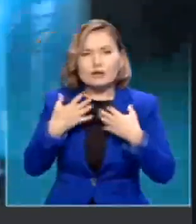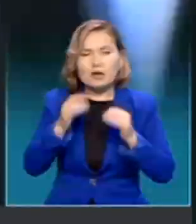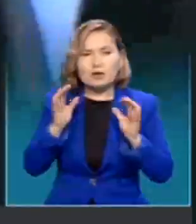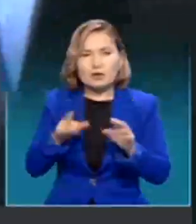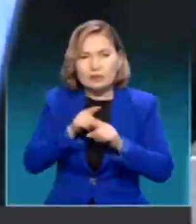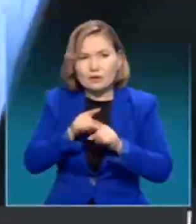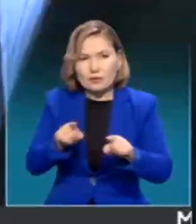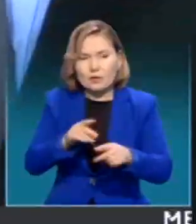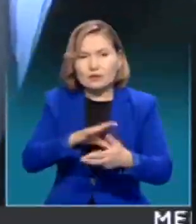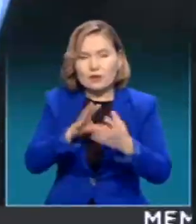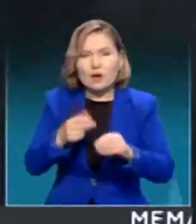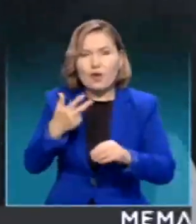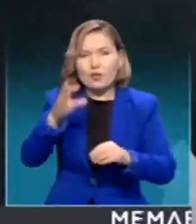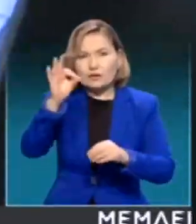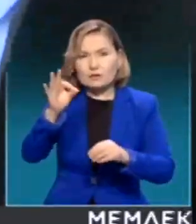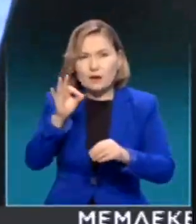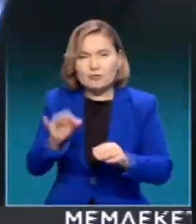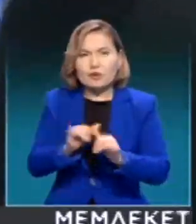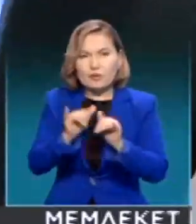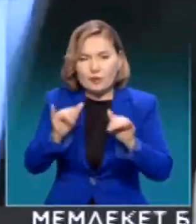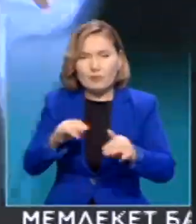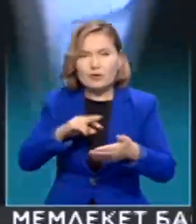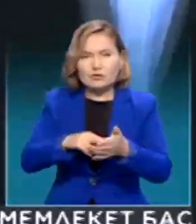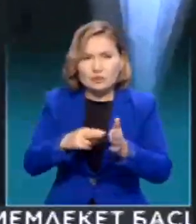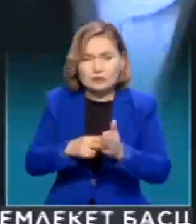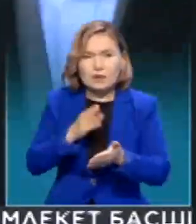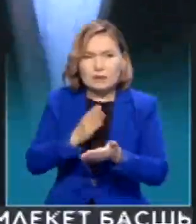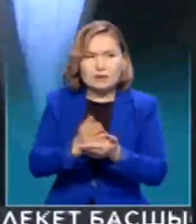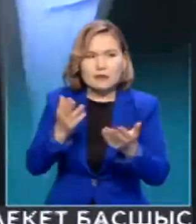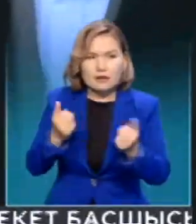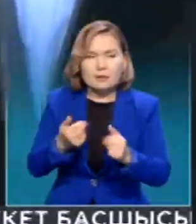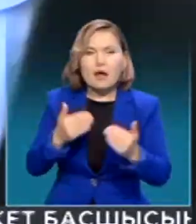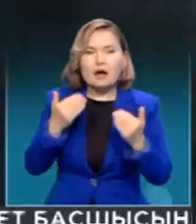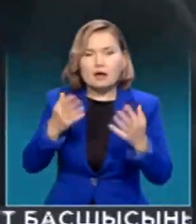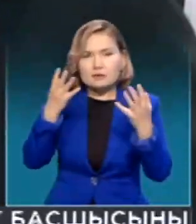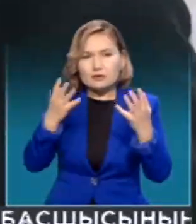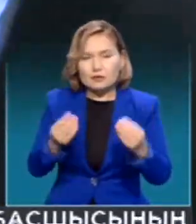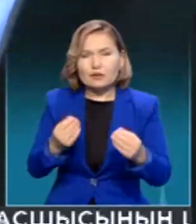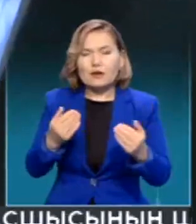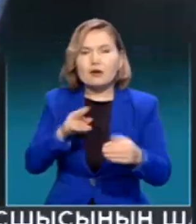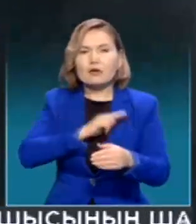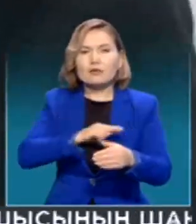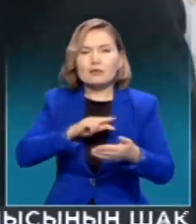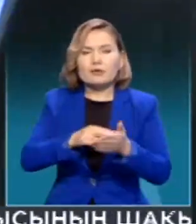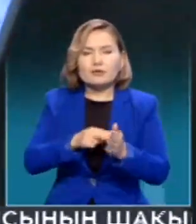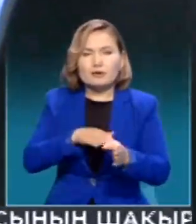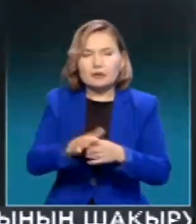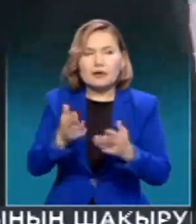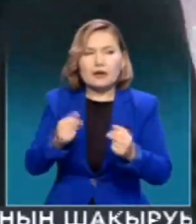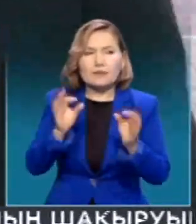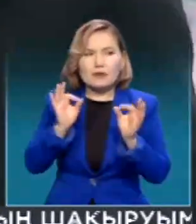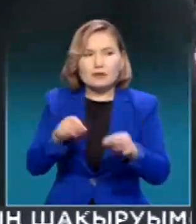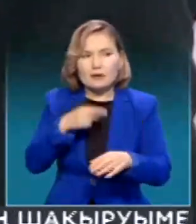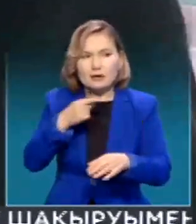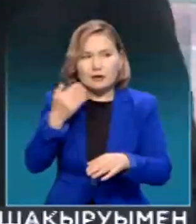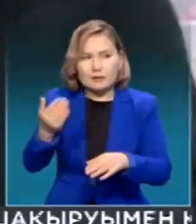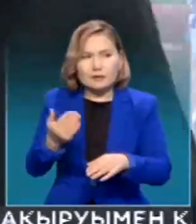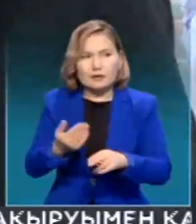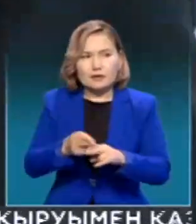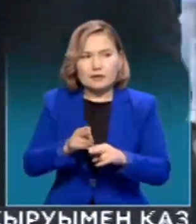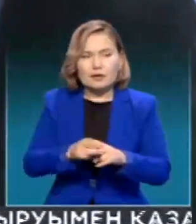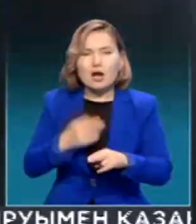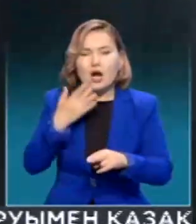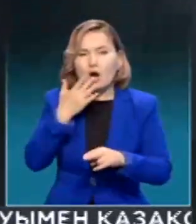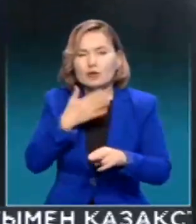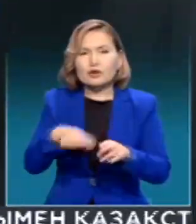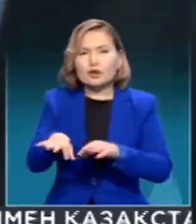салтын сақтауды бір 30%-ға ұлғайтамыз деген жоспарларыңыз бар еді. Қазір қалай жүзеге асып жатыр? Дұрыс айтасыз.